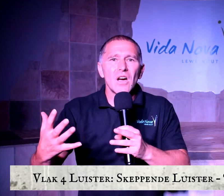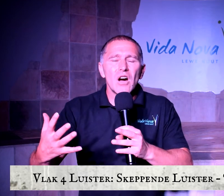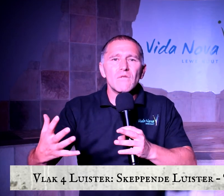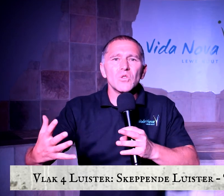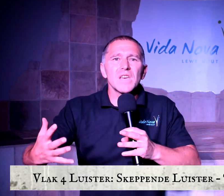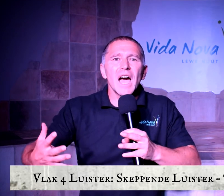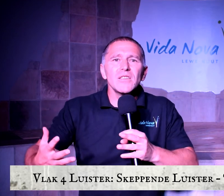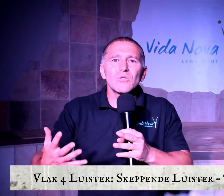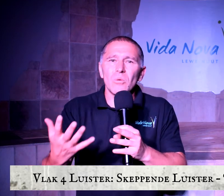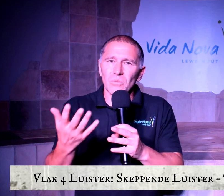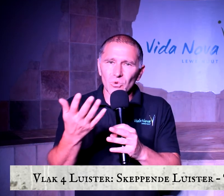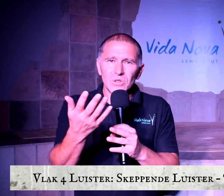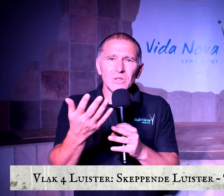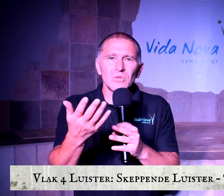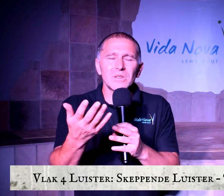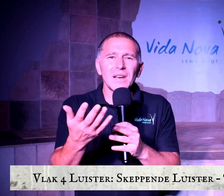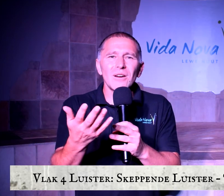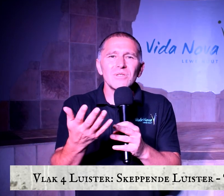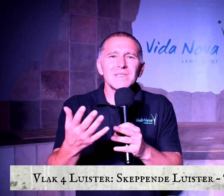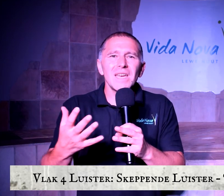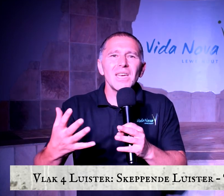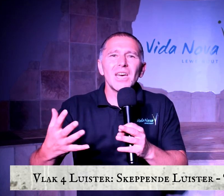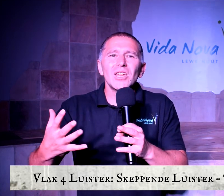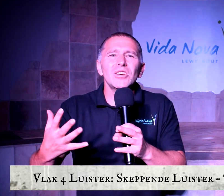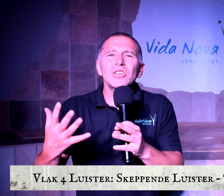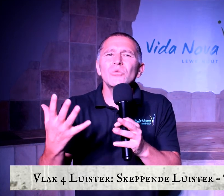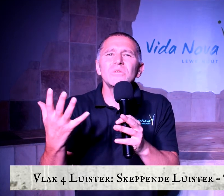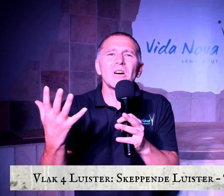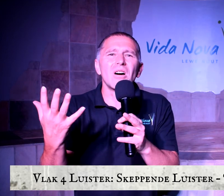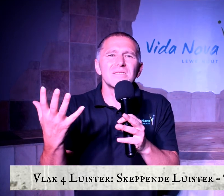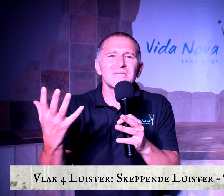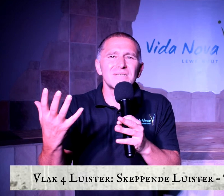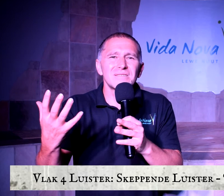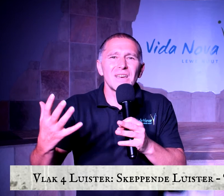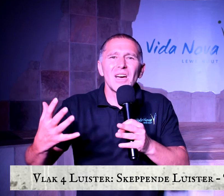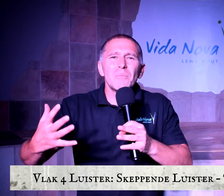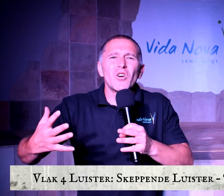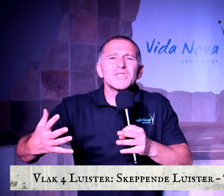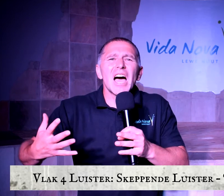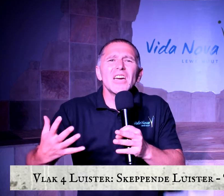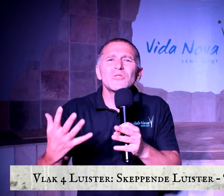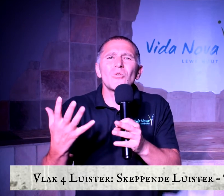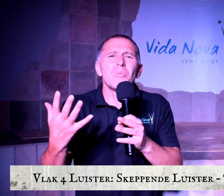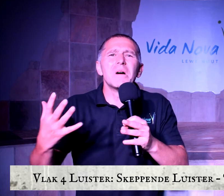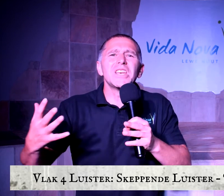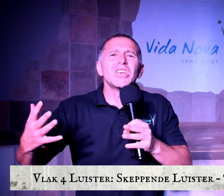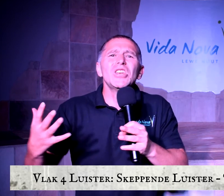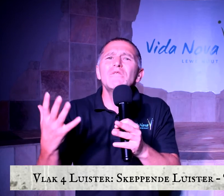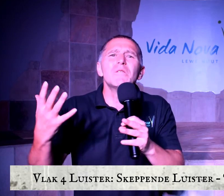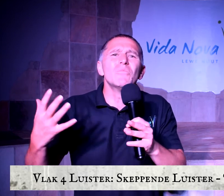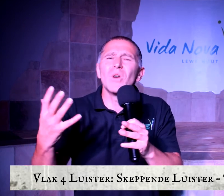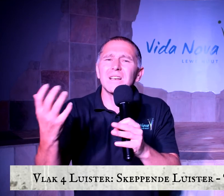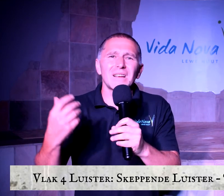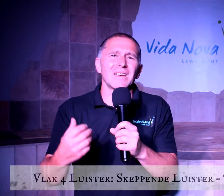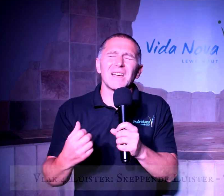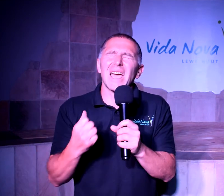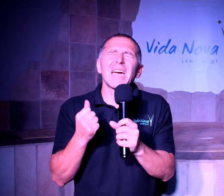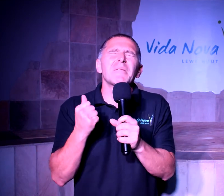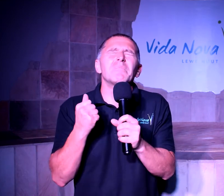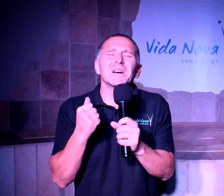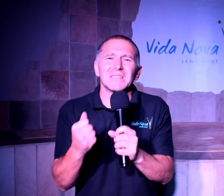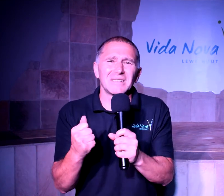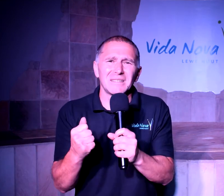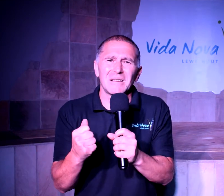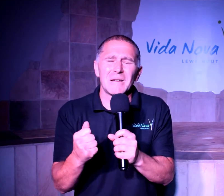luister, waar ons uitkom, hoe het hy nou gesê, new tasks, waar ons uitkom by nuwe moontlikhede.